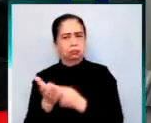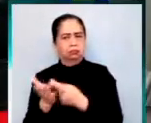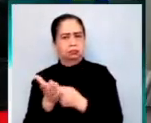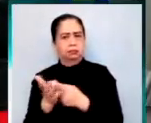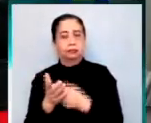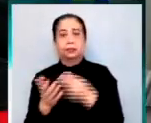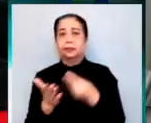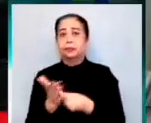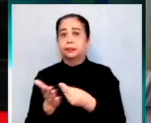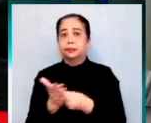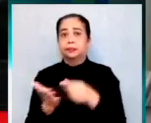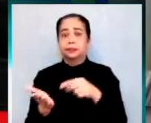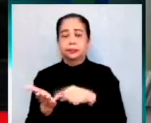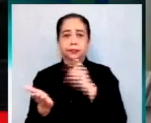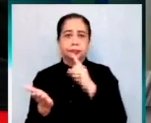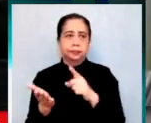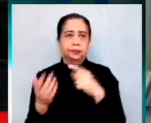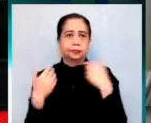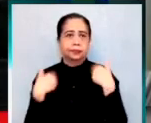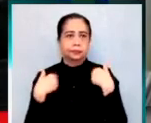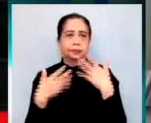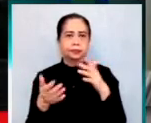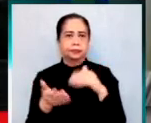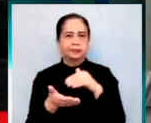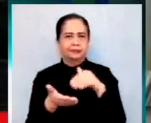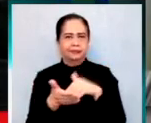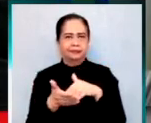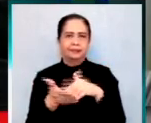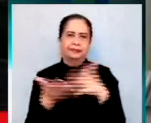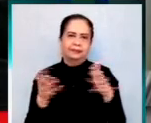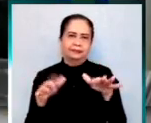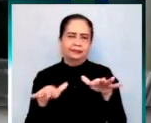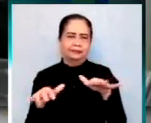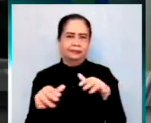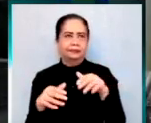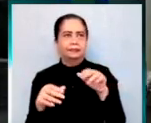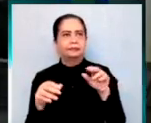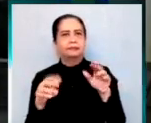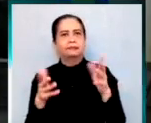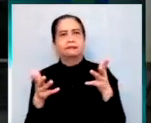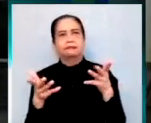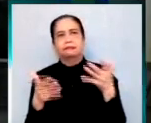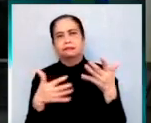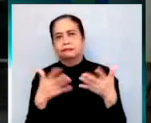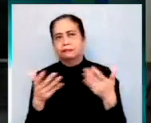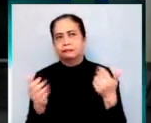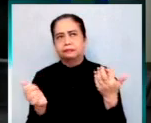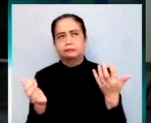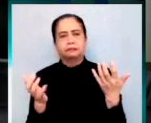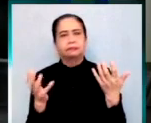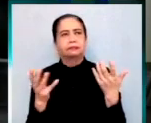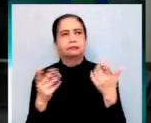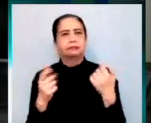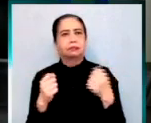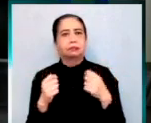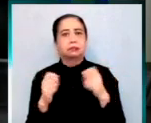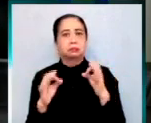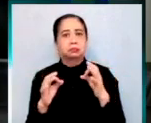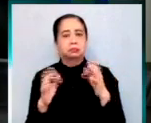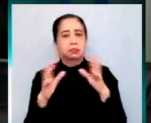is actually a middle of the pack. So in other words, if one takes a global